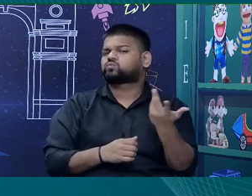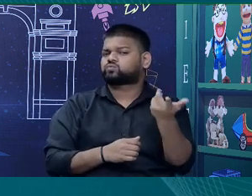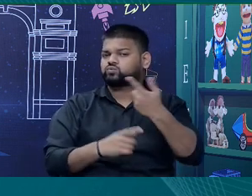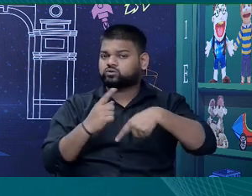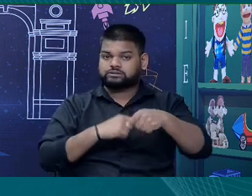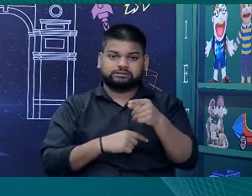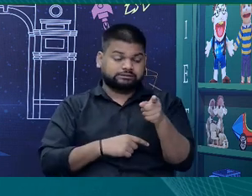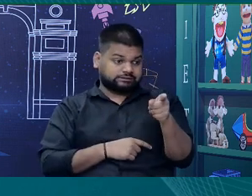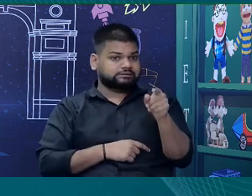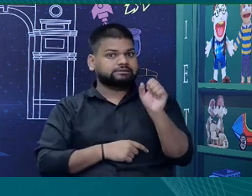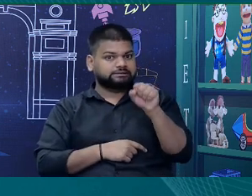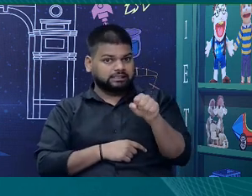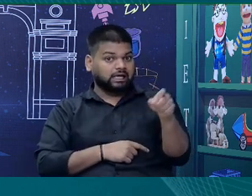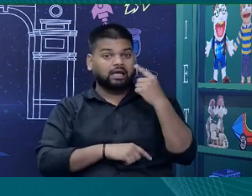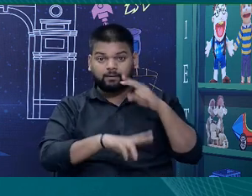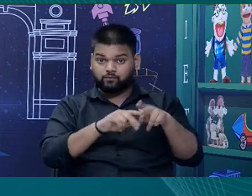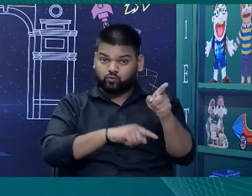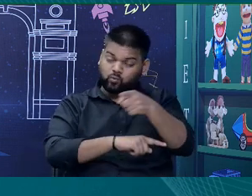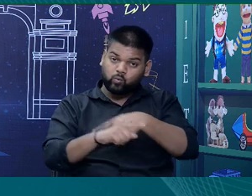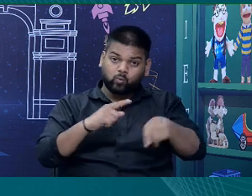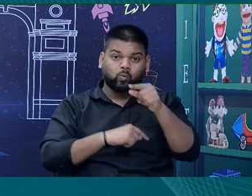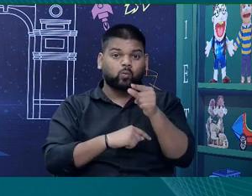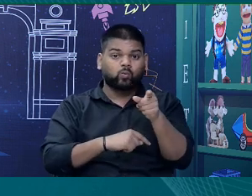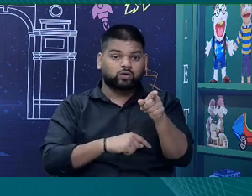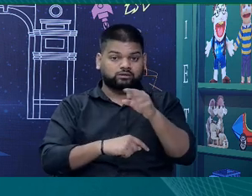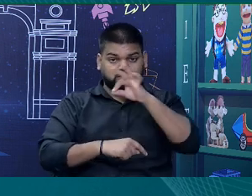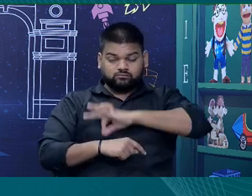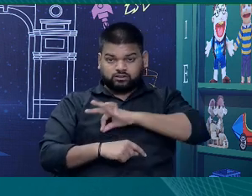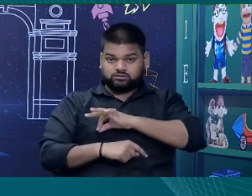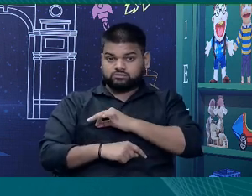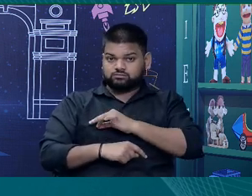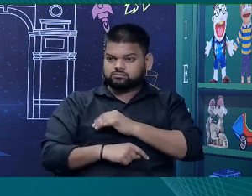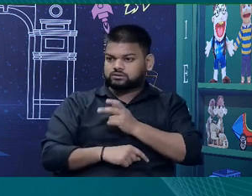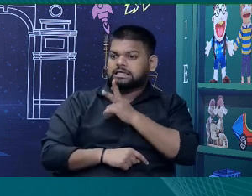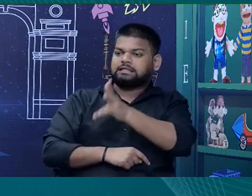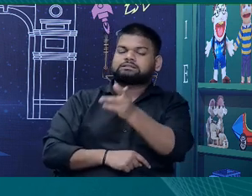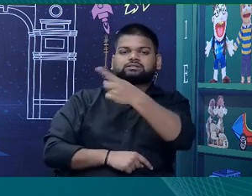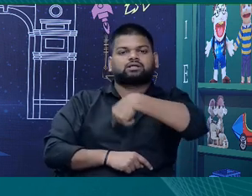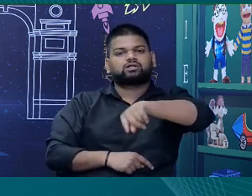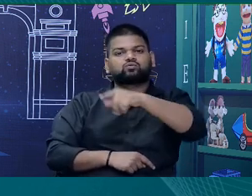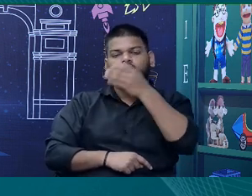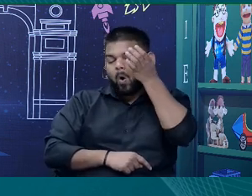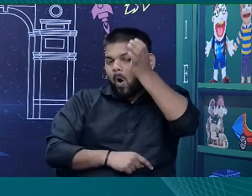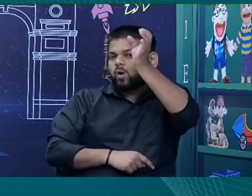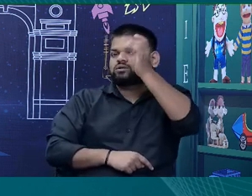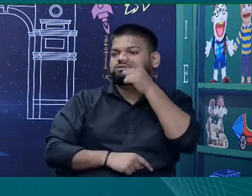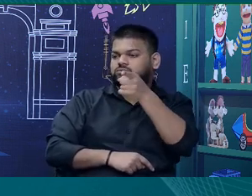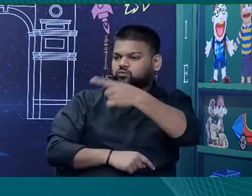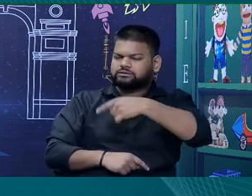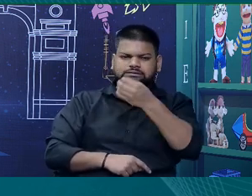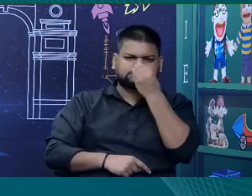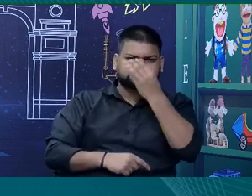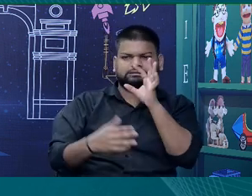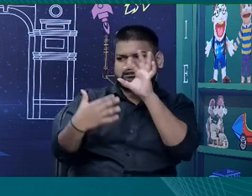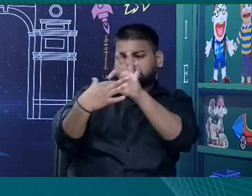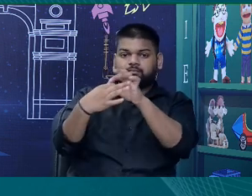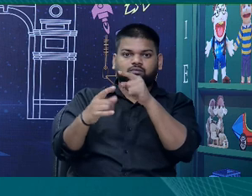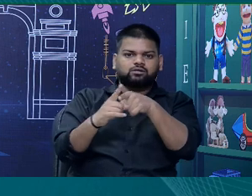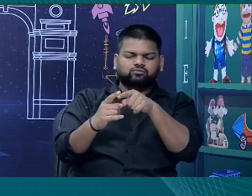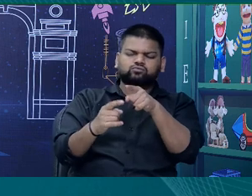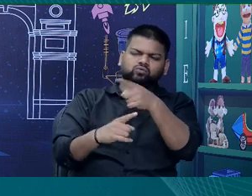हैं तो बच्चों का एक कनेक्ट बन जाता है वो कंटेंट या कॉन्सेप्ट उनके लिए मीनिंगफुल बन जाता है फिर हमारे टीचिंग प्रिंसिपल को आपको